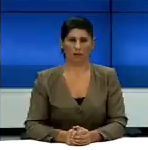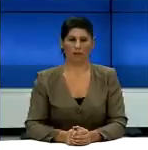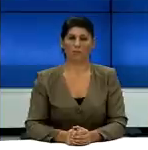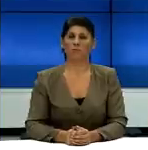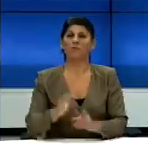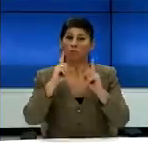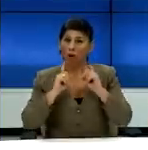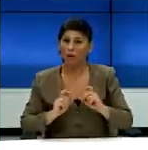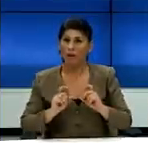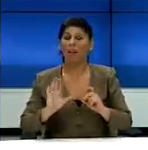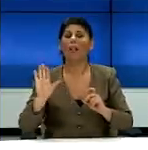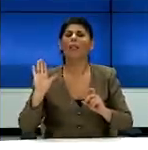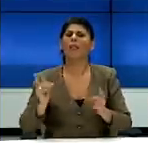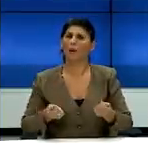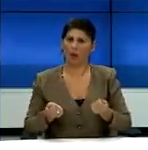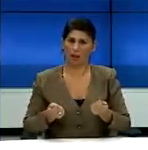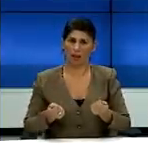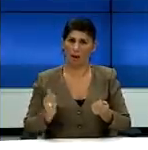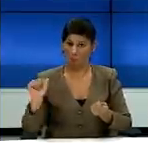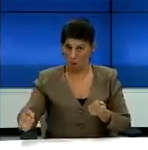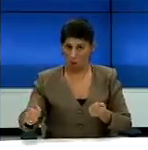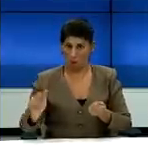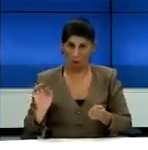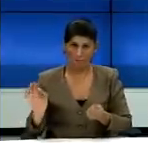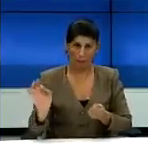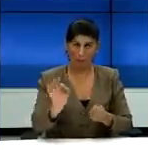οφείλεται εν πολλής, δεν έγινε από μόνο του.